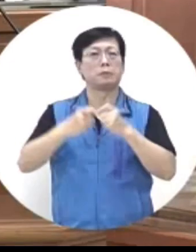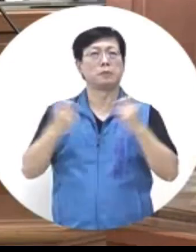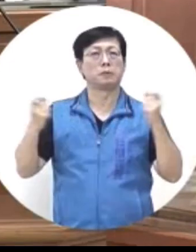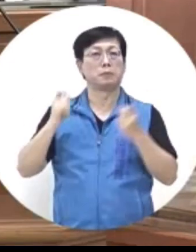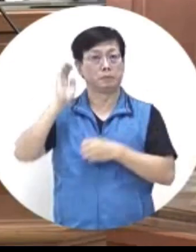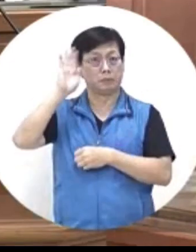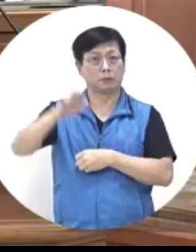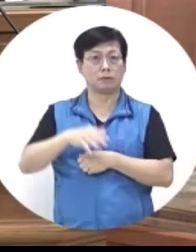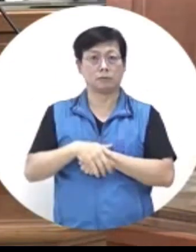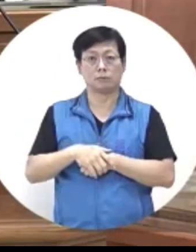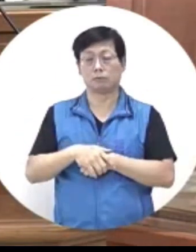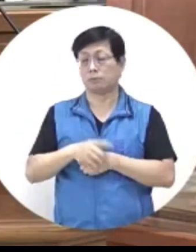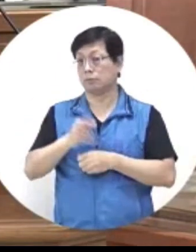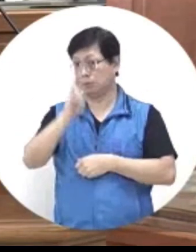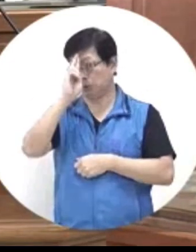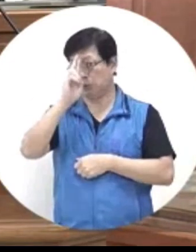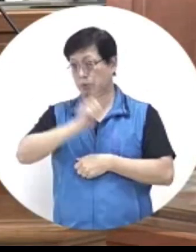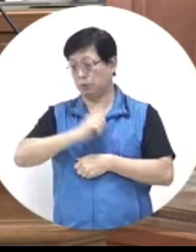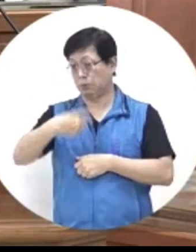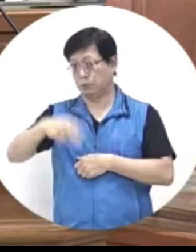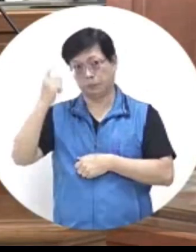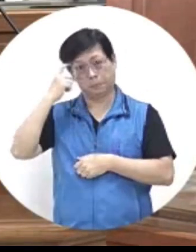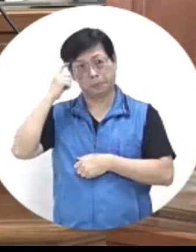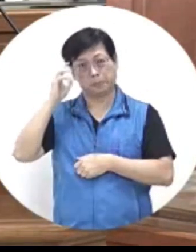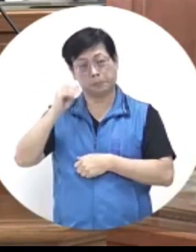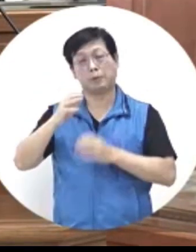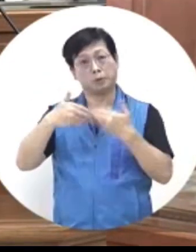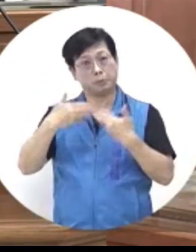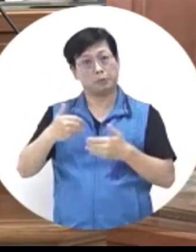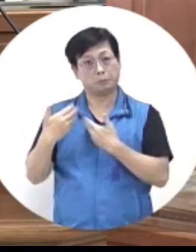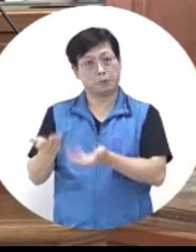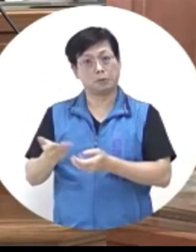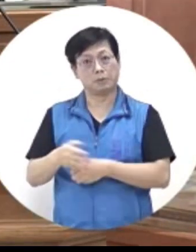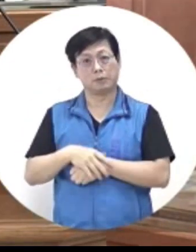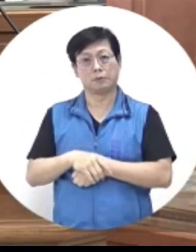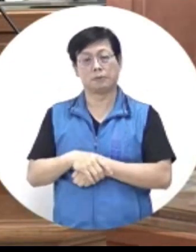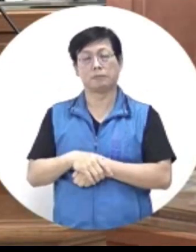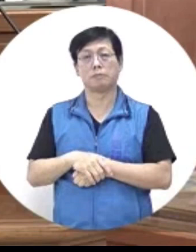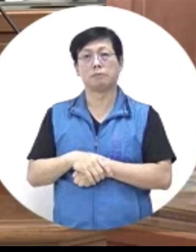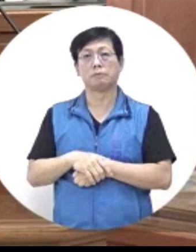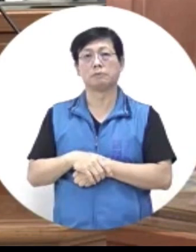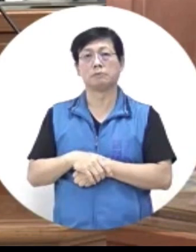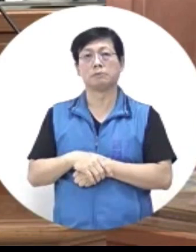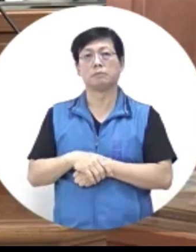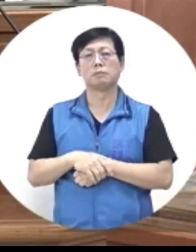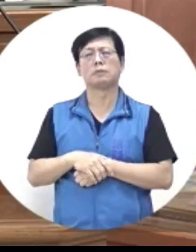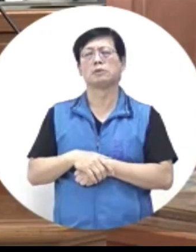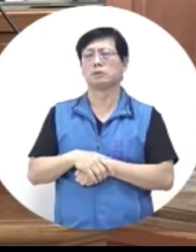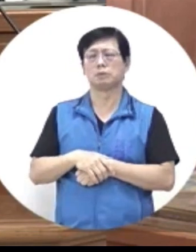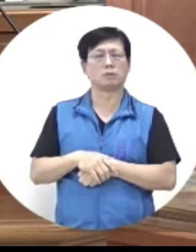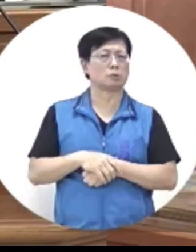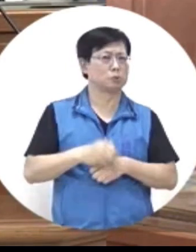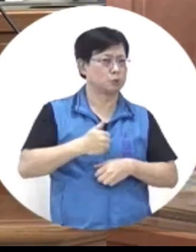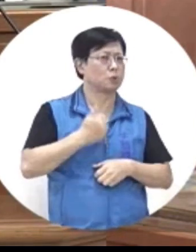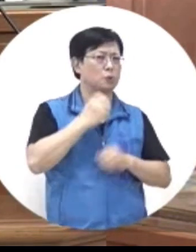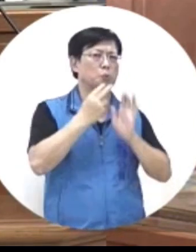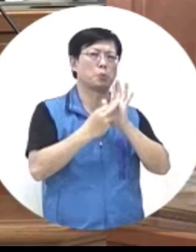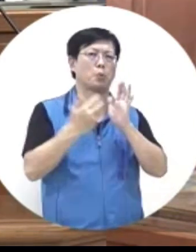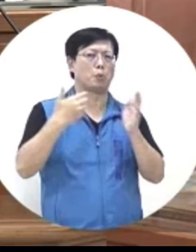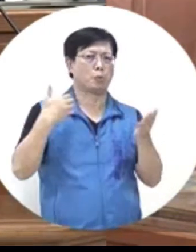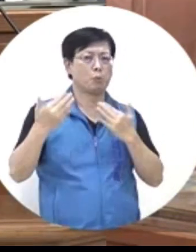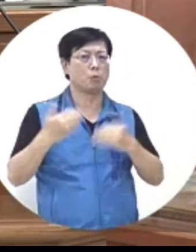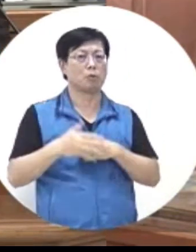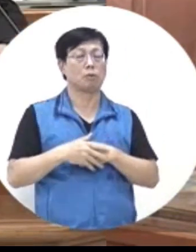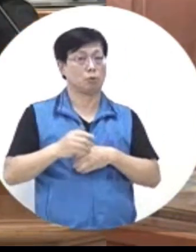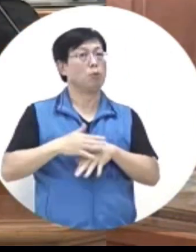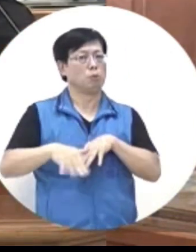后，你中午有没有思考，你到底要不要给他？ 其实我已经讲得非常的清楚啊， 啊， 我